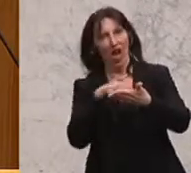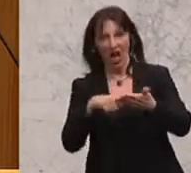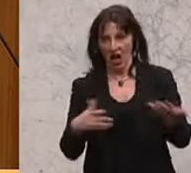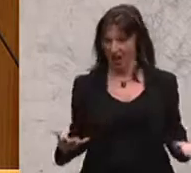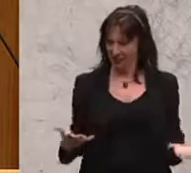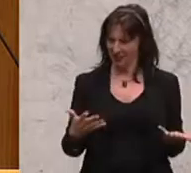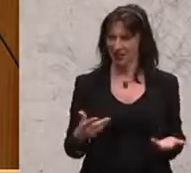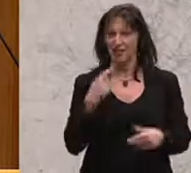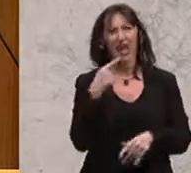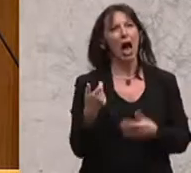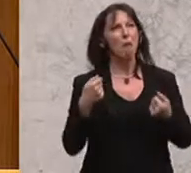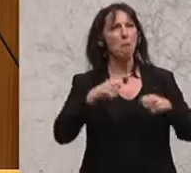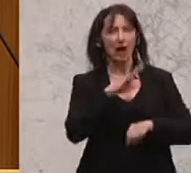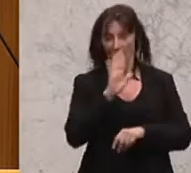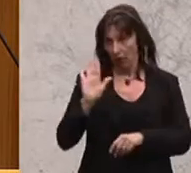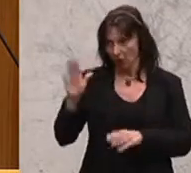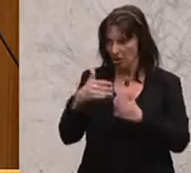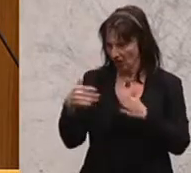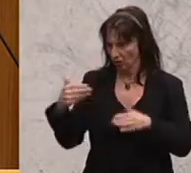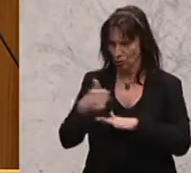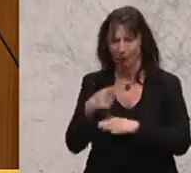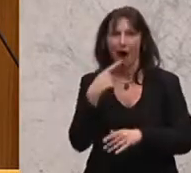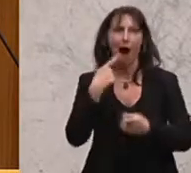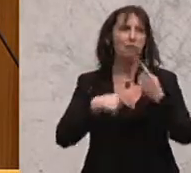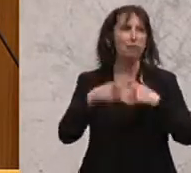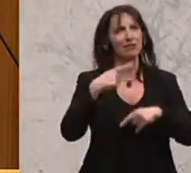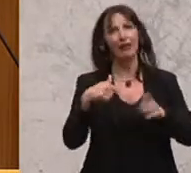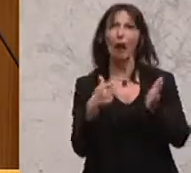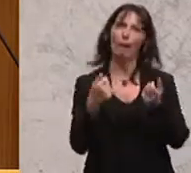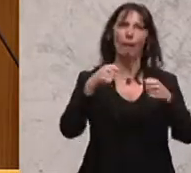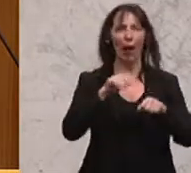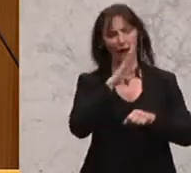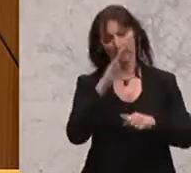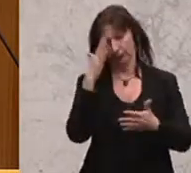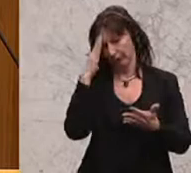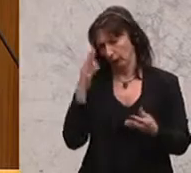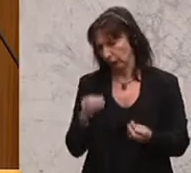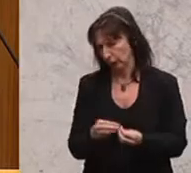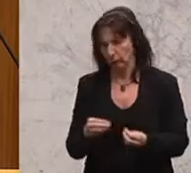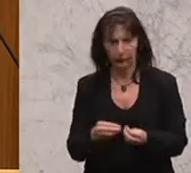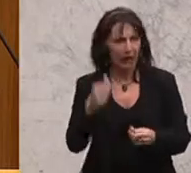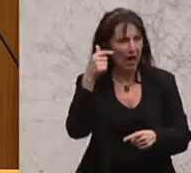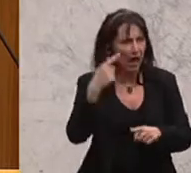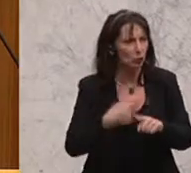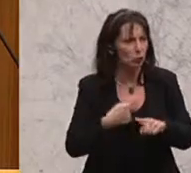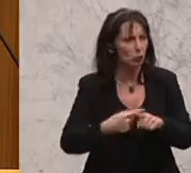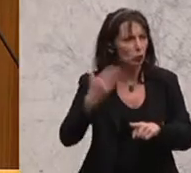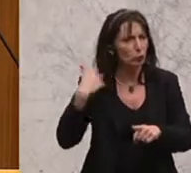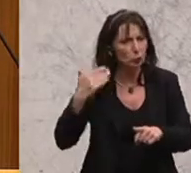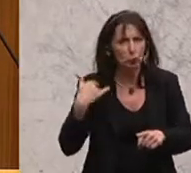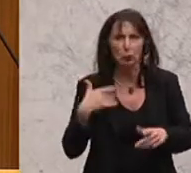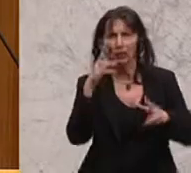aufs Bankgeheimnis, so argumentieren nämlich Ihre Sektionschefs, völliger Schwachsinn. Vor einer Stunde haben wir das Gutachten des Rechts-